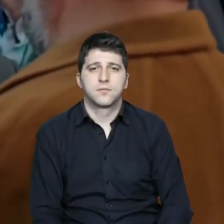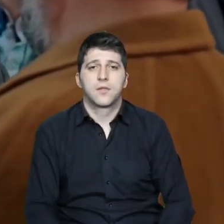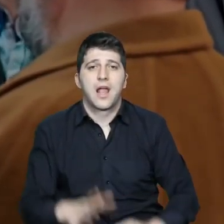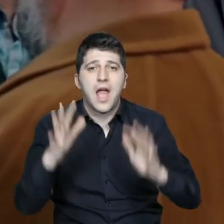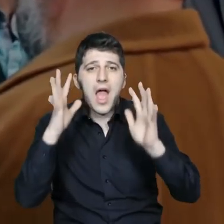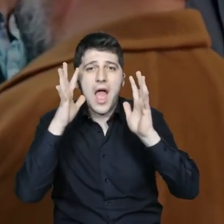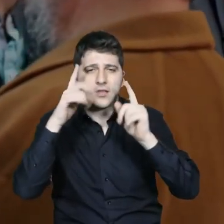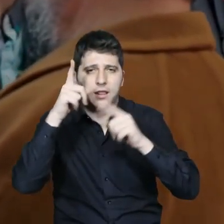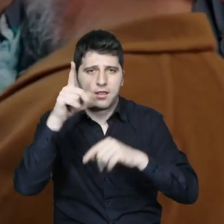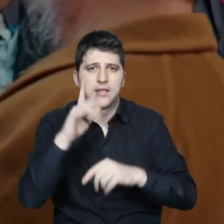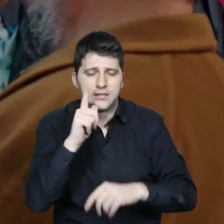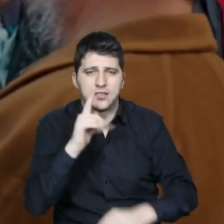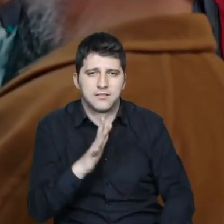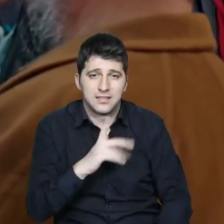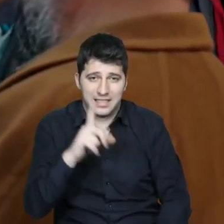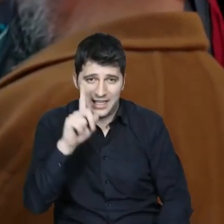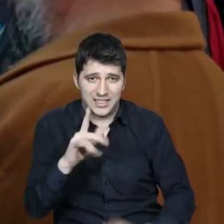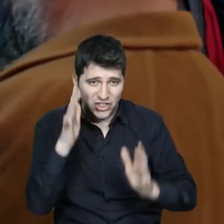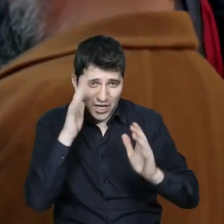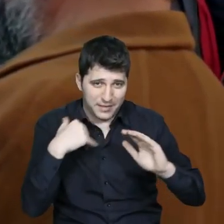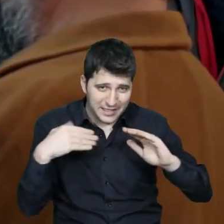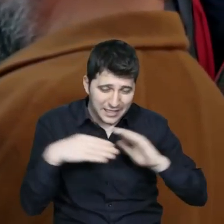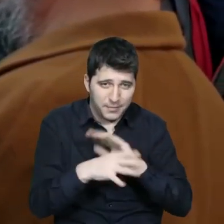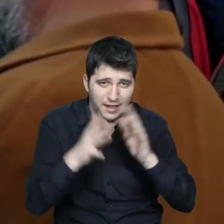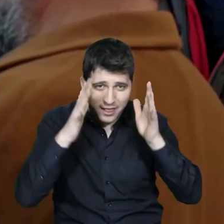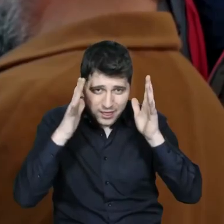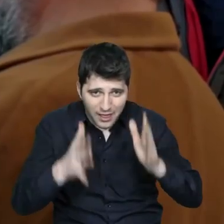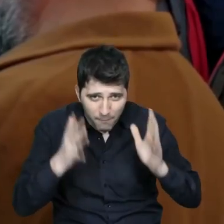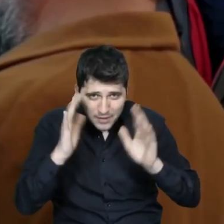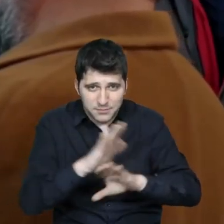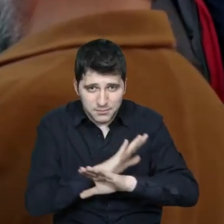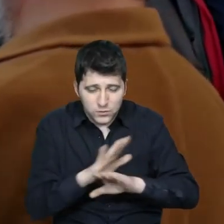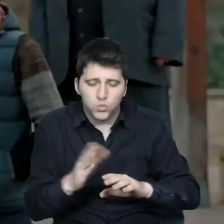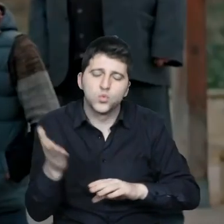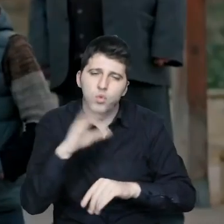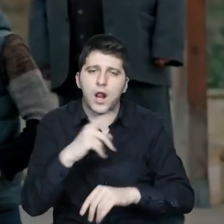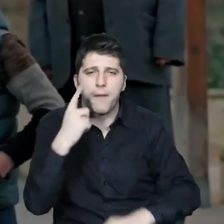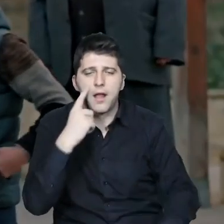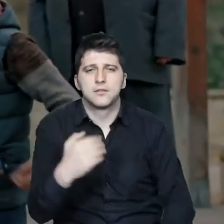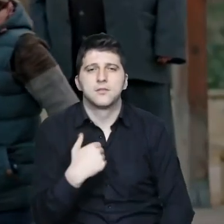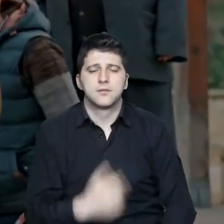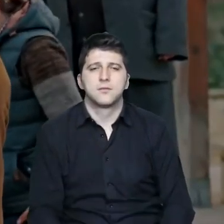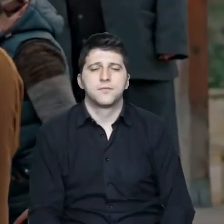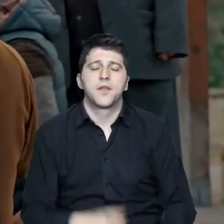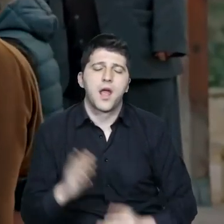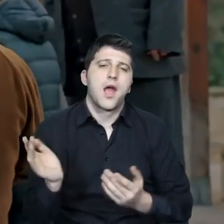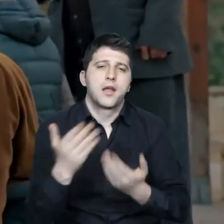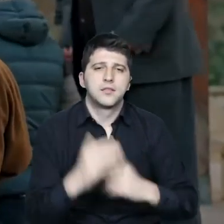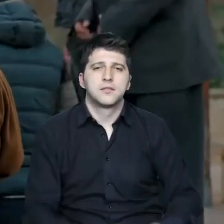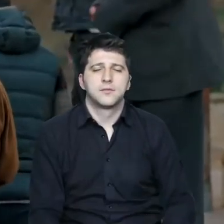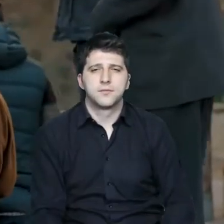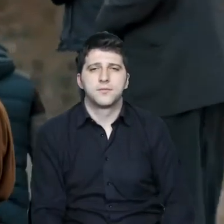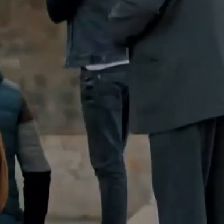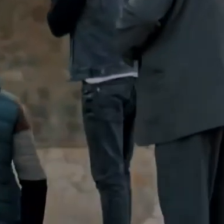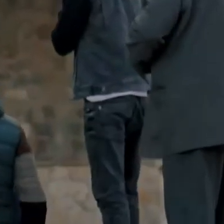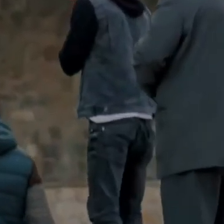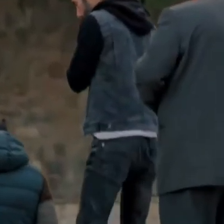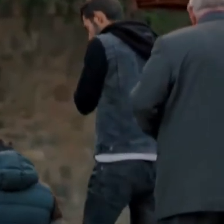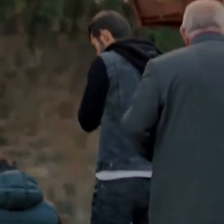Ezan da okundu. Biz önce camiye girelim, namazımızı kılalım. Ondan sonra bakarız. Hadi.